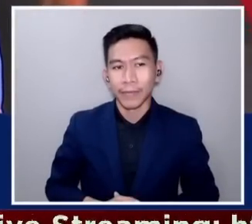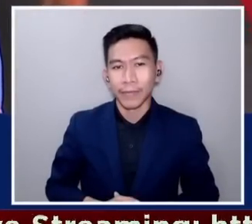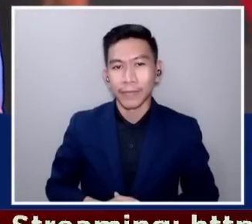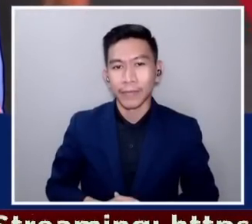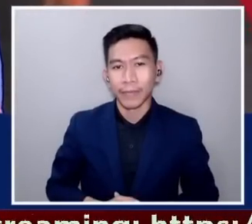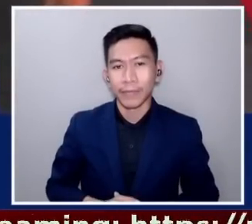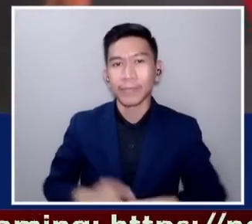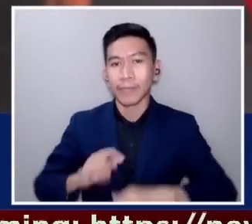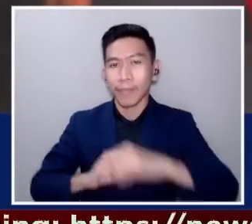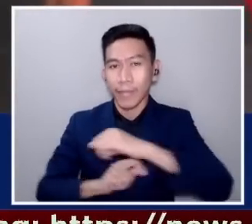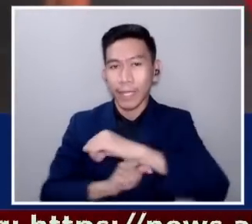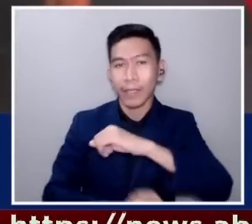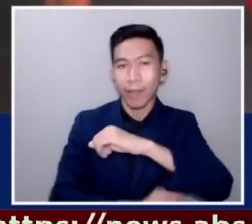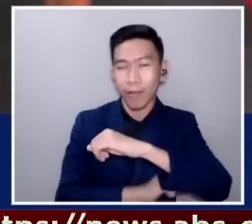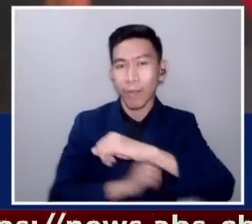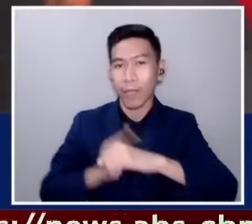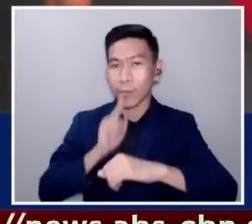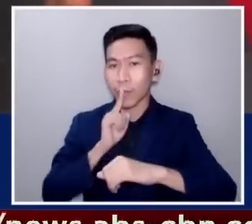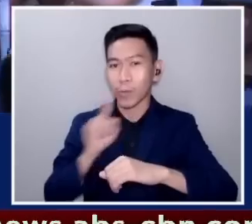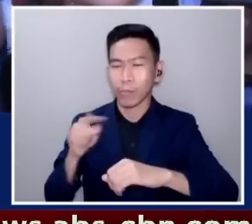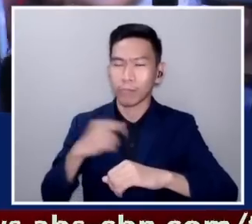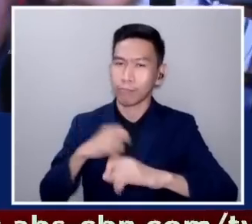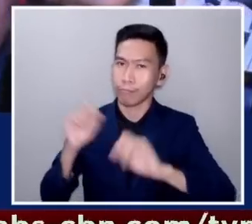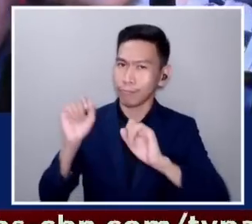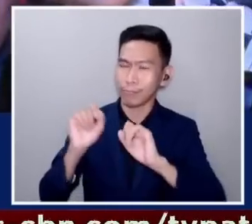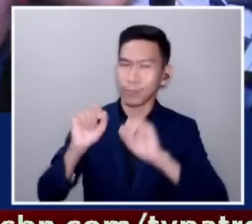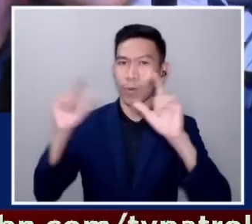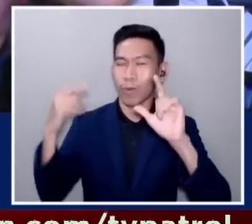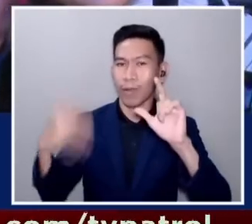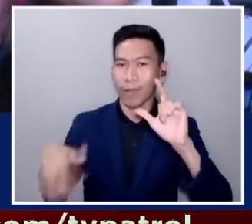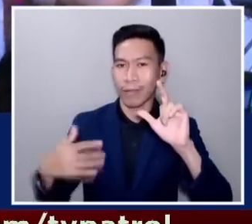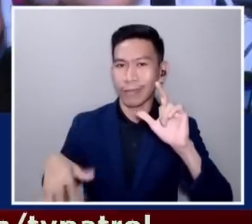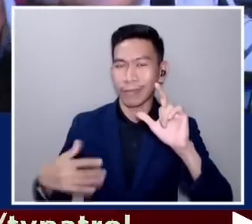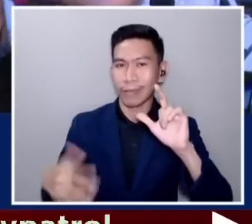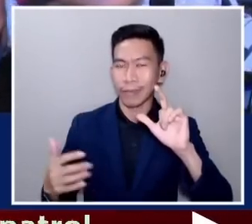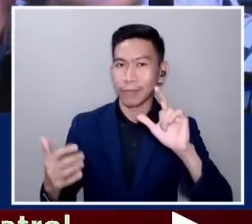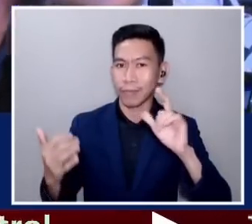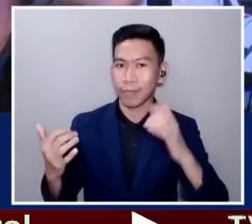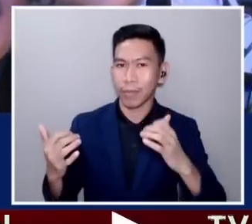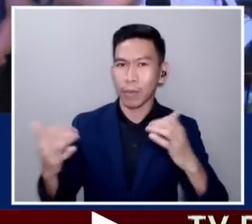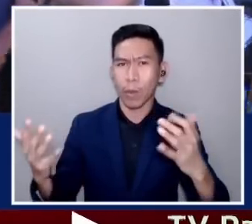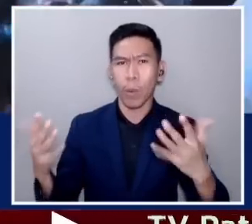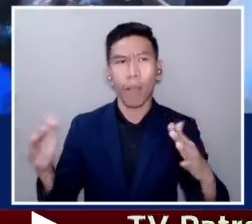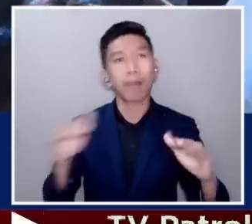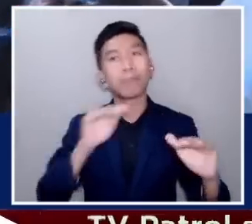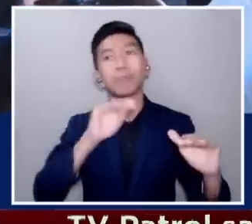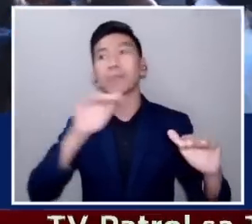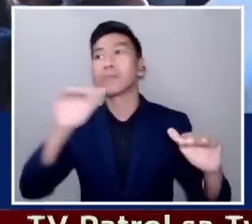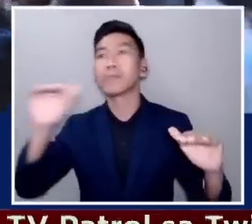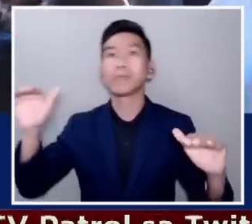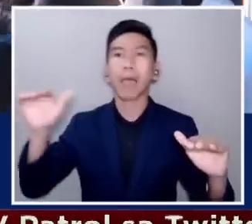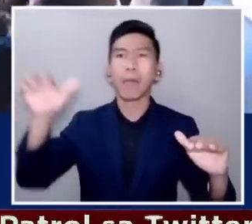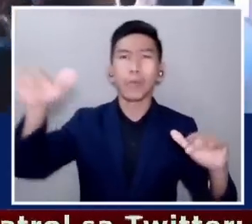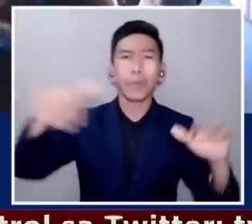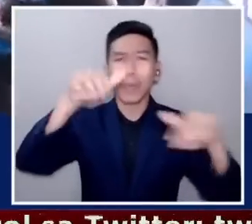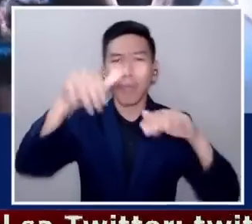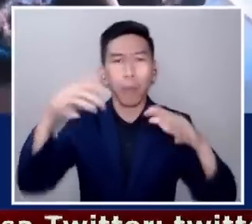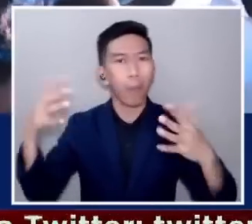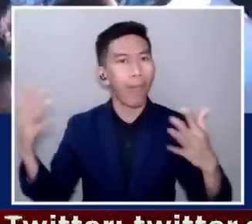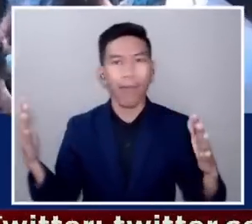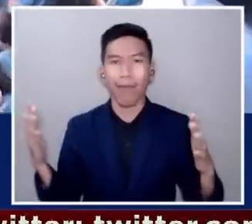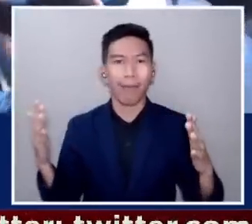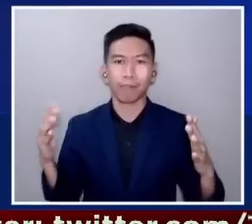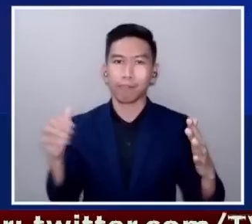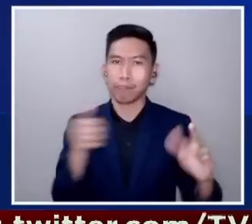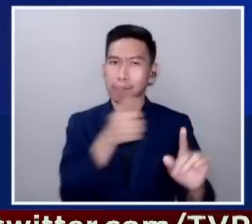ako rin namang ha, amazing na hindi naman tayo nagtawag, hindi tayo naghakot. Lahat sila voluntary